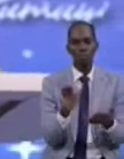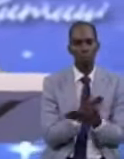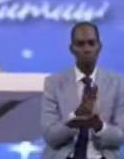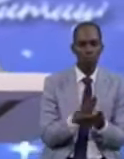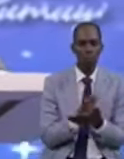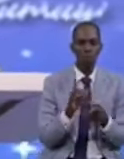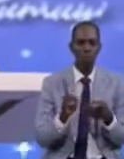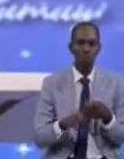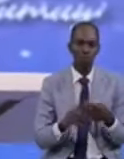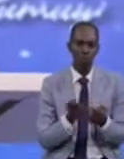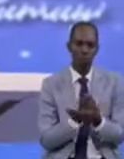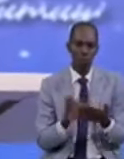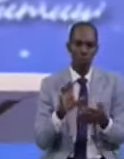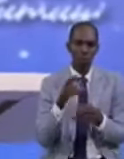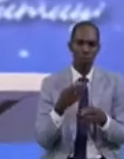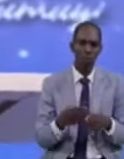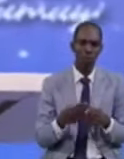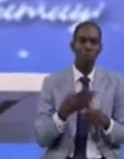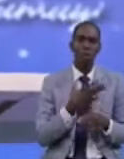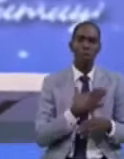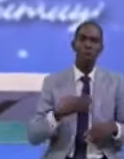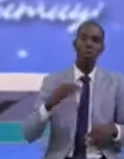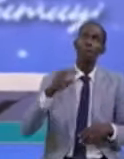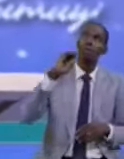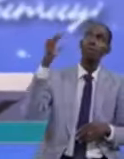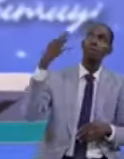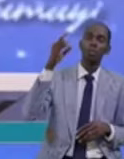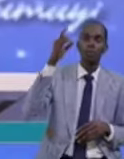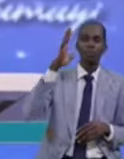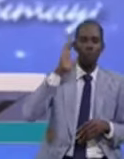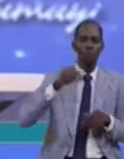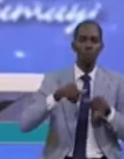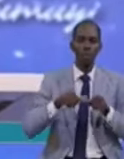Dieu va demeurer dans votre vie au nom de Jésus